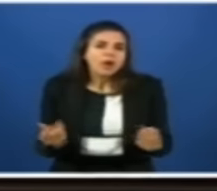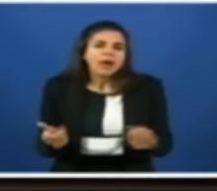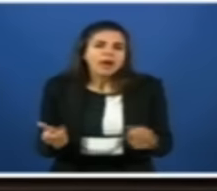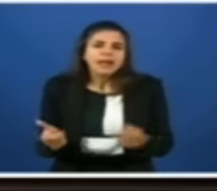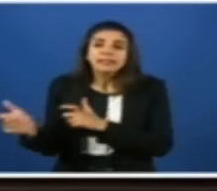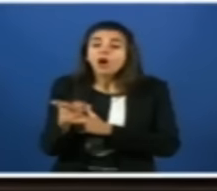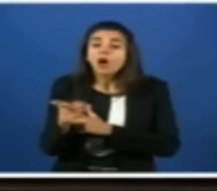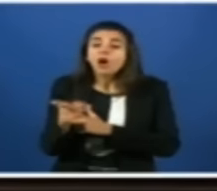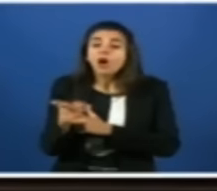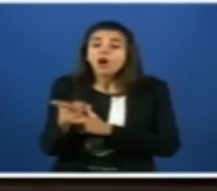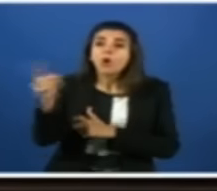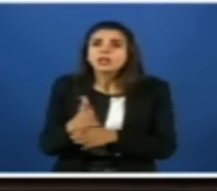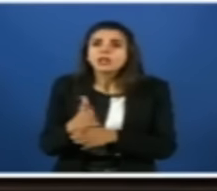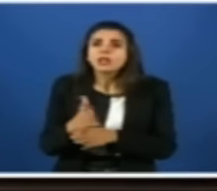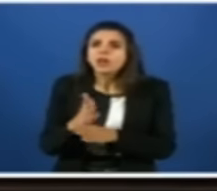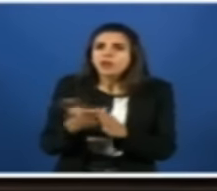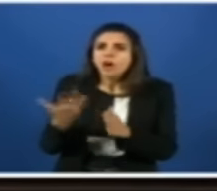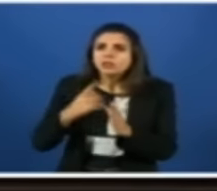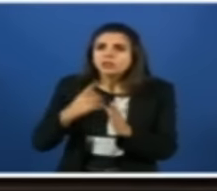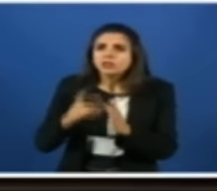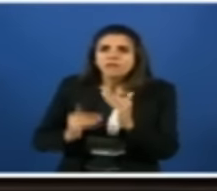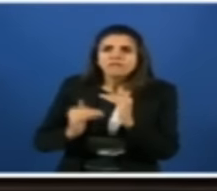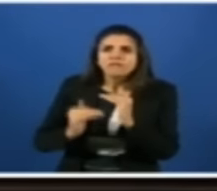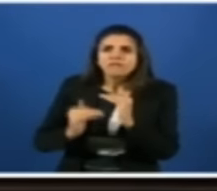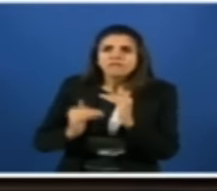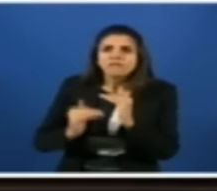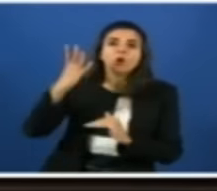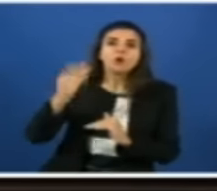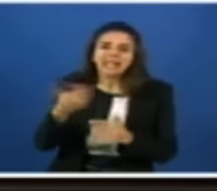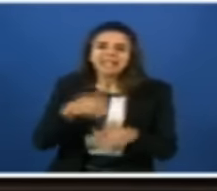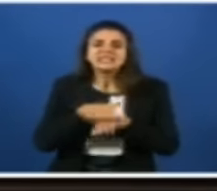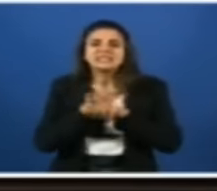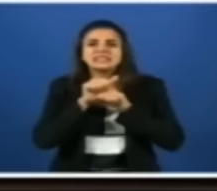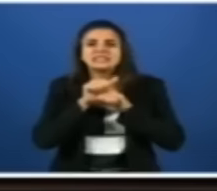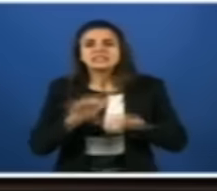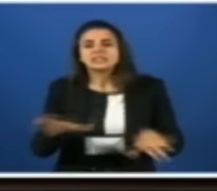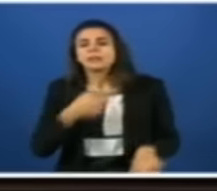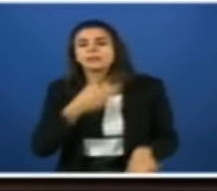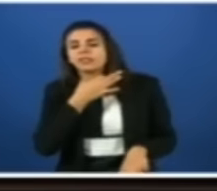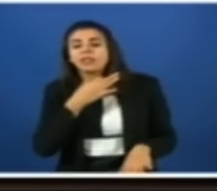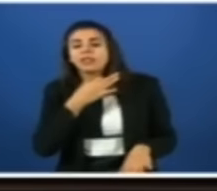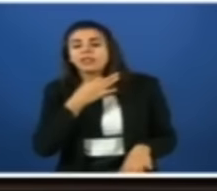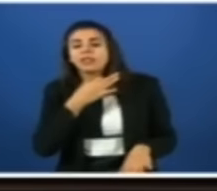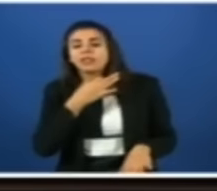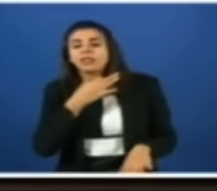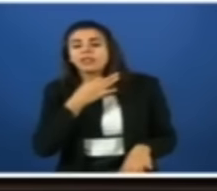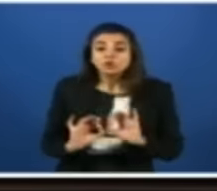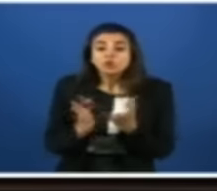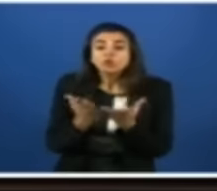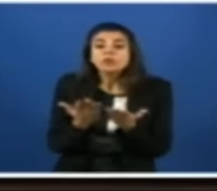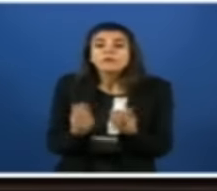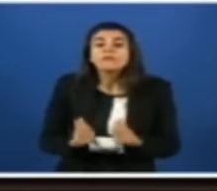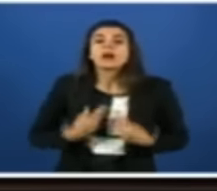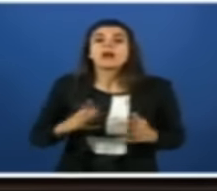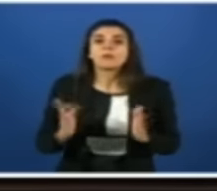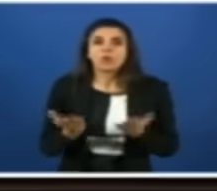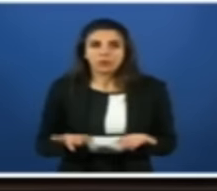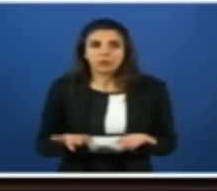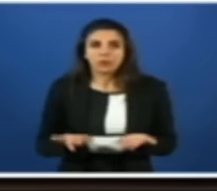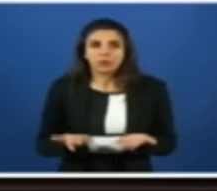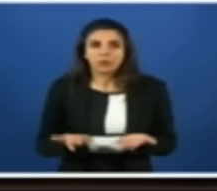terör neden bu seviyelere geldi? Çünkü sistem çözüm üretemedi.